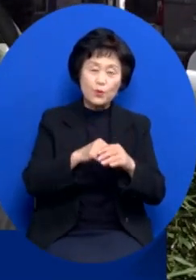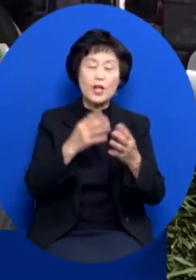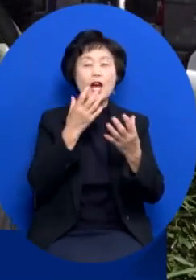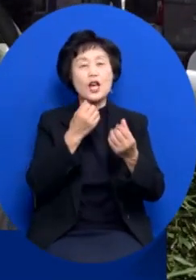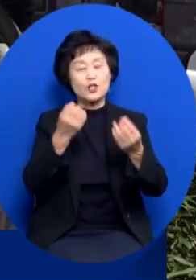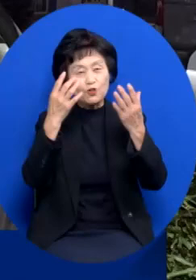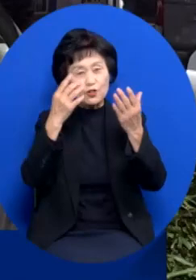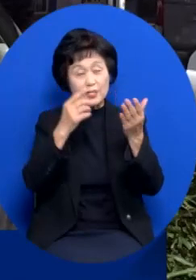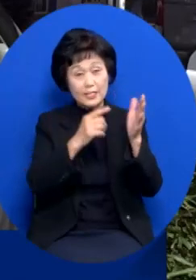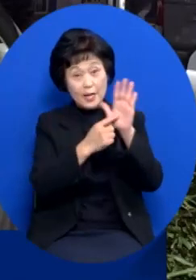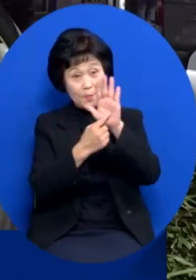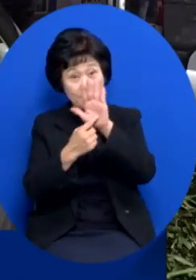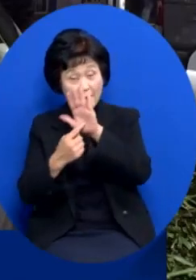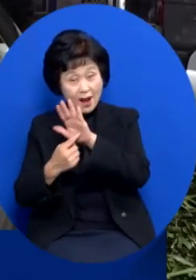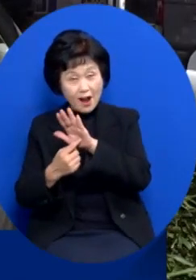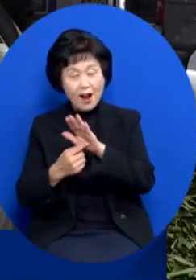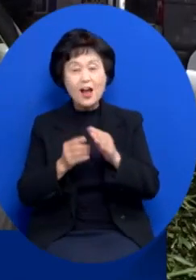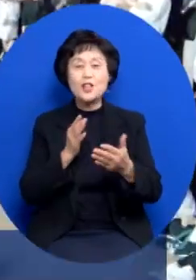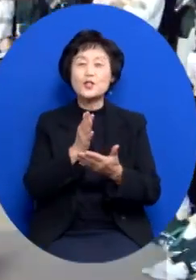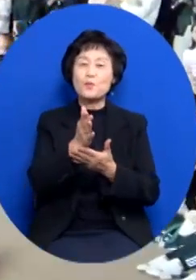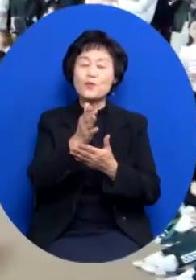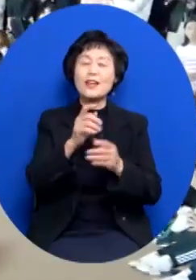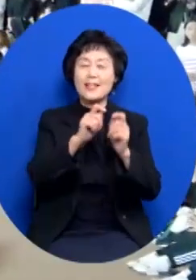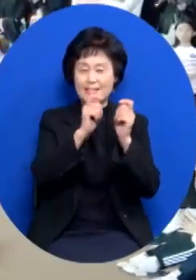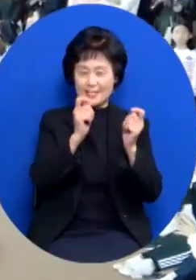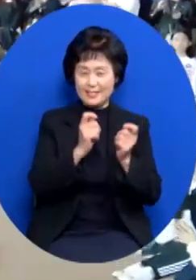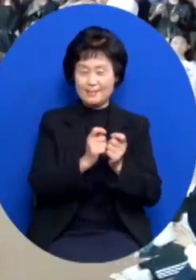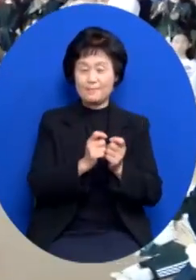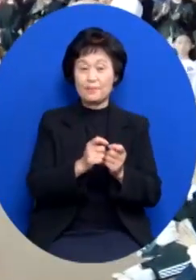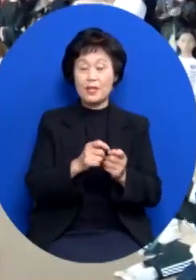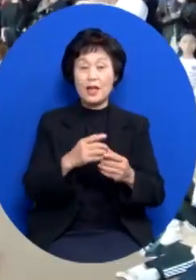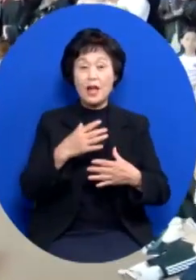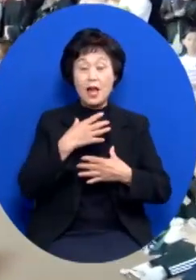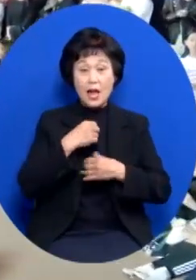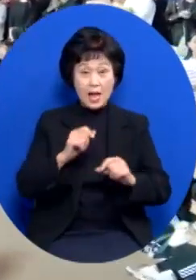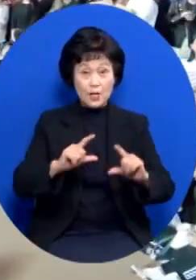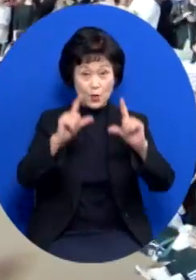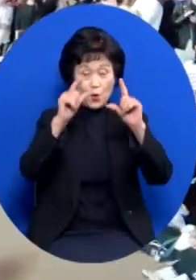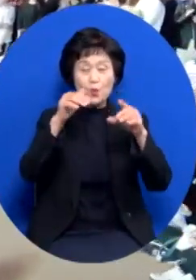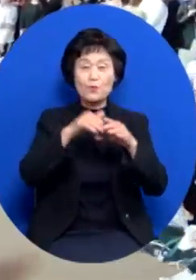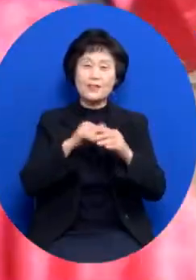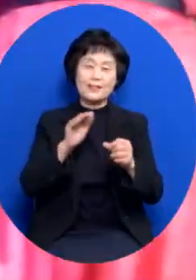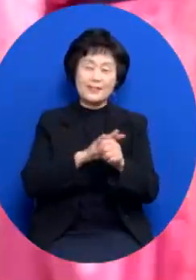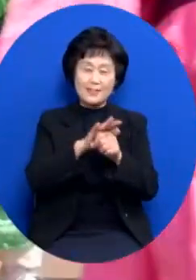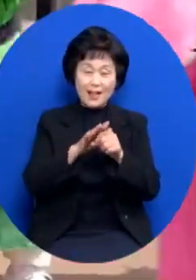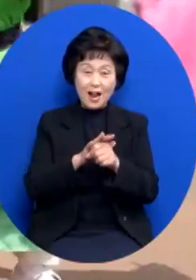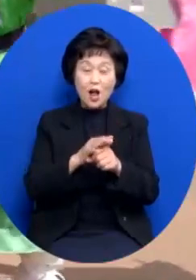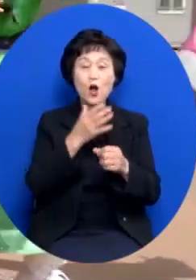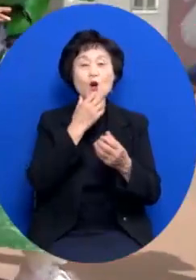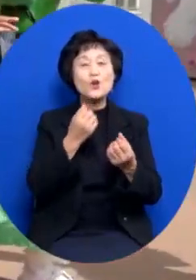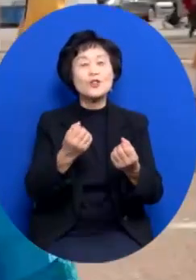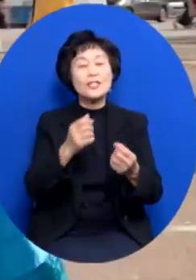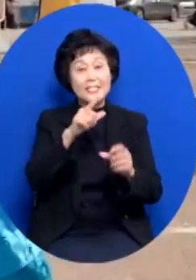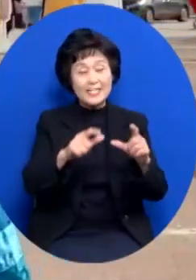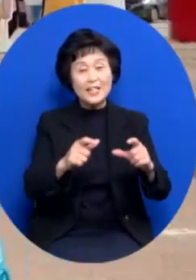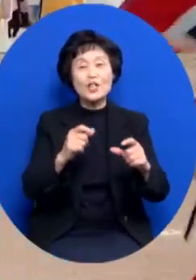홍보를 전문으로 하고 있는 팀입니다. 안동의 문화를 사랑하고 지역 축제를 사랑하는 젊은 인원들로